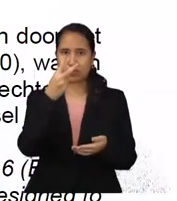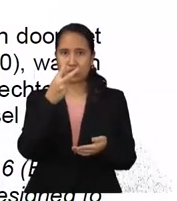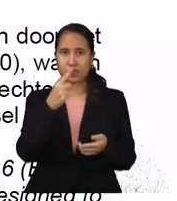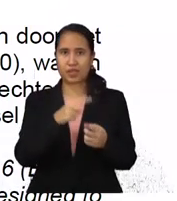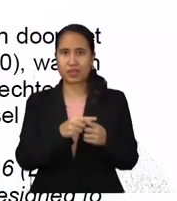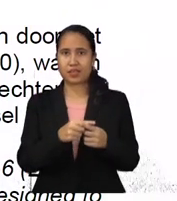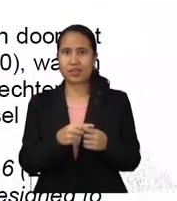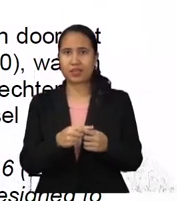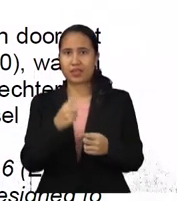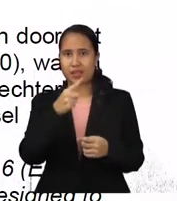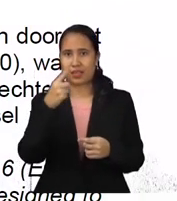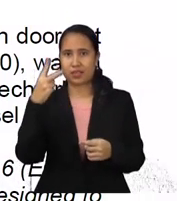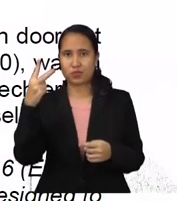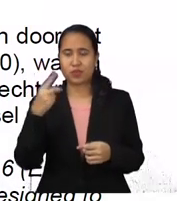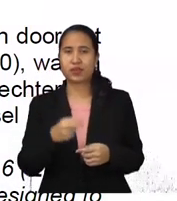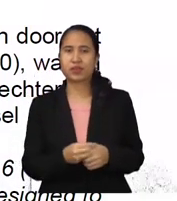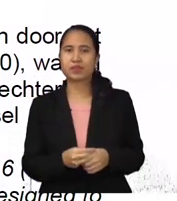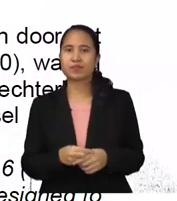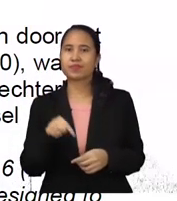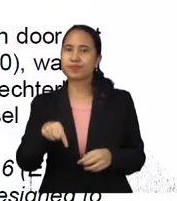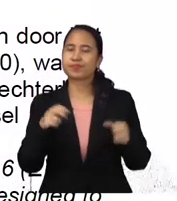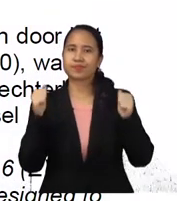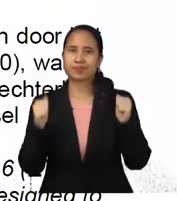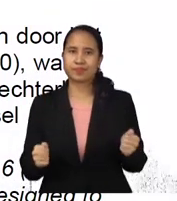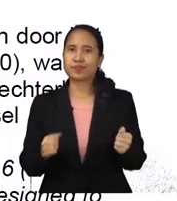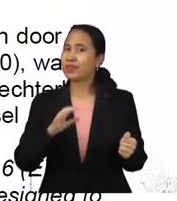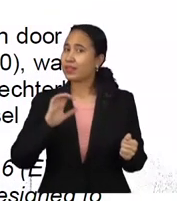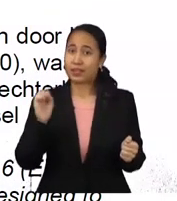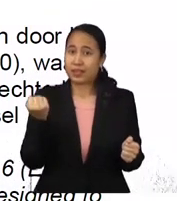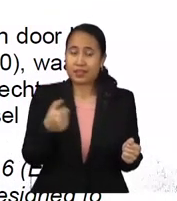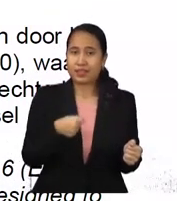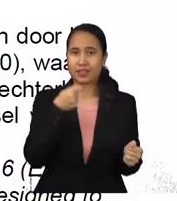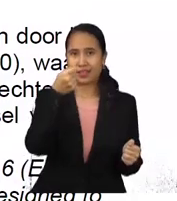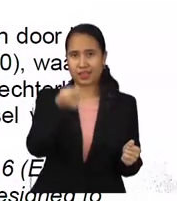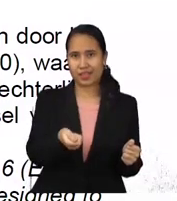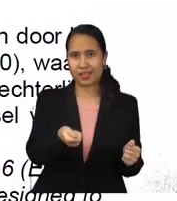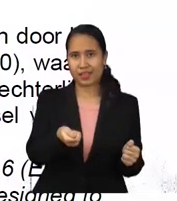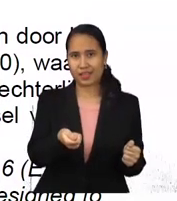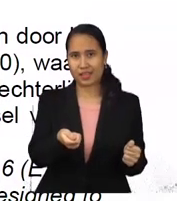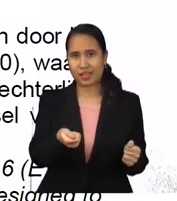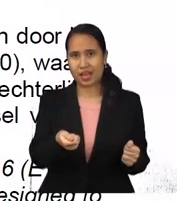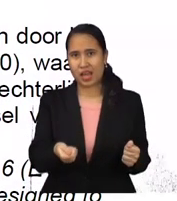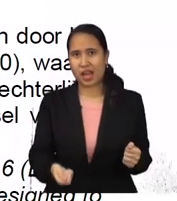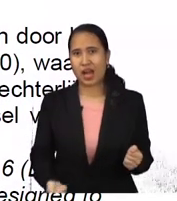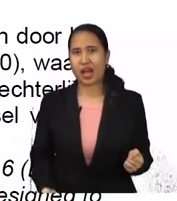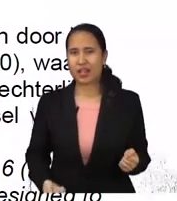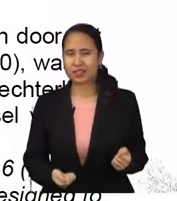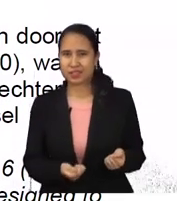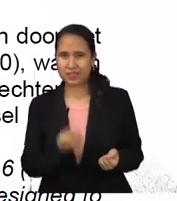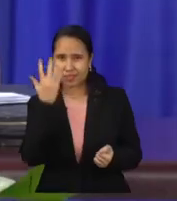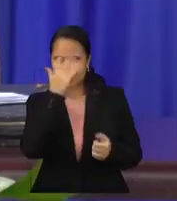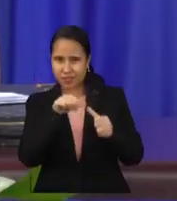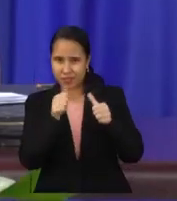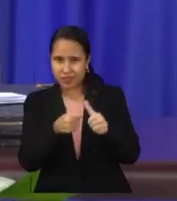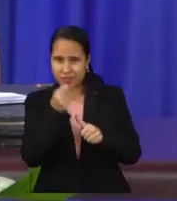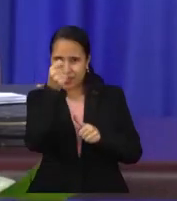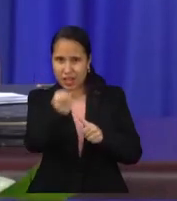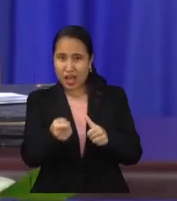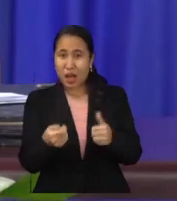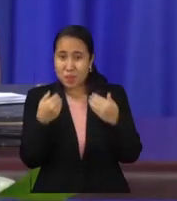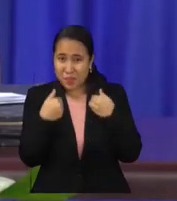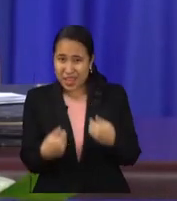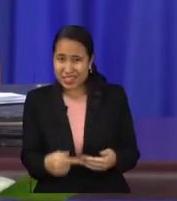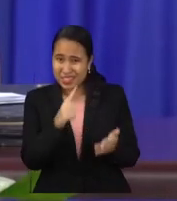Verdrag Rechten van de Mens. En die verzekering kan niet gegeven worden als nou juist amnestie wordt verleend aan de plegers van